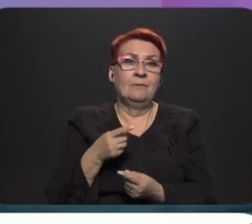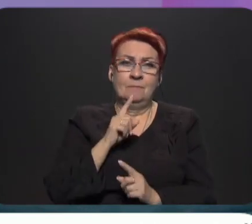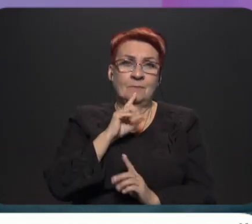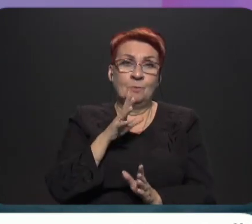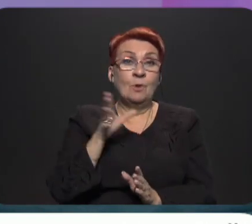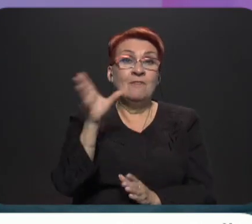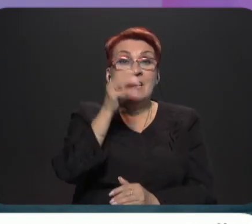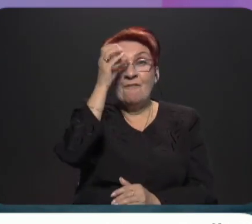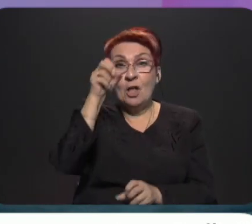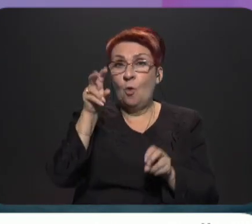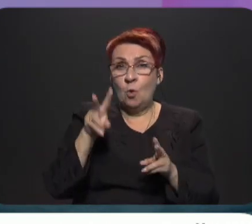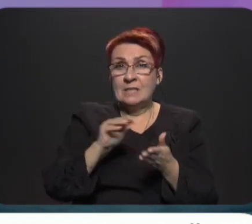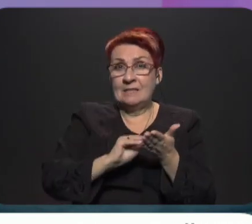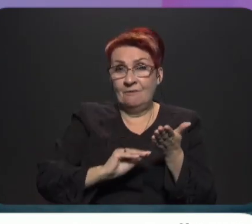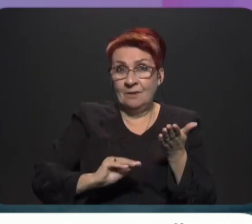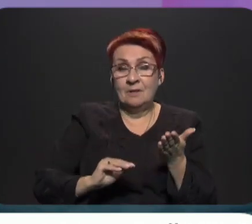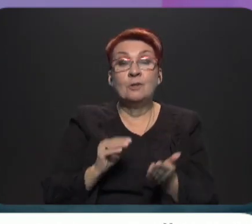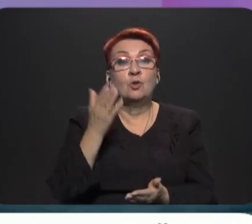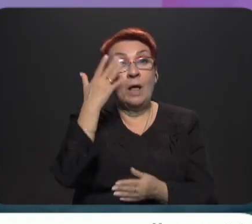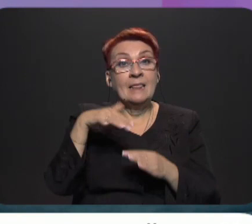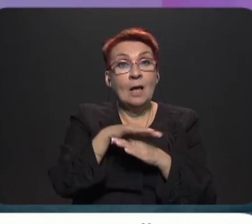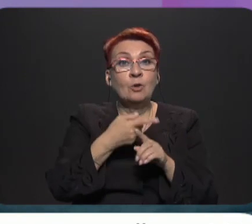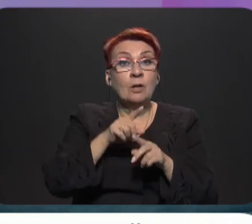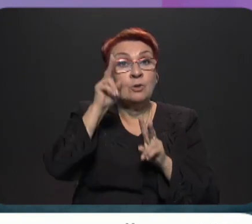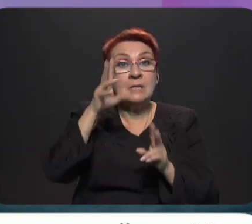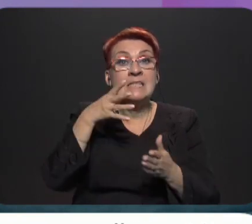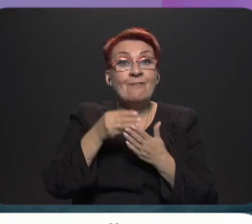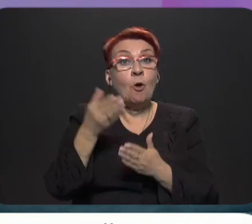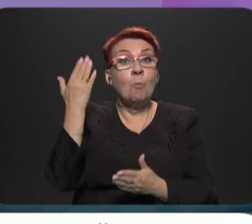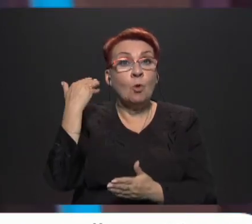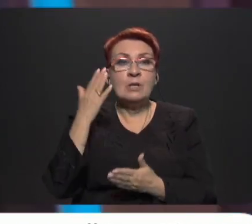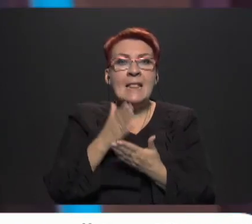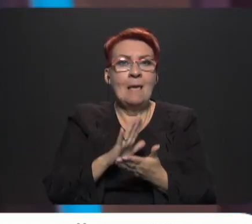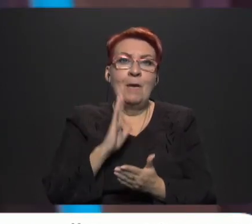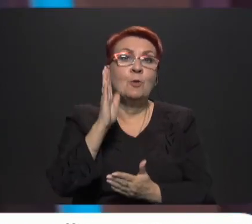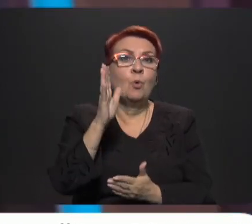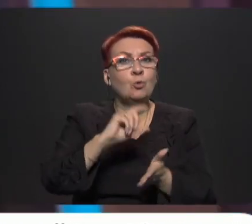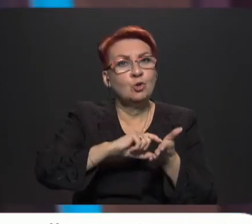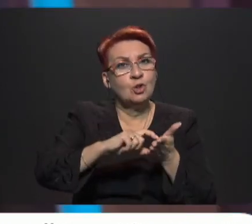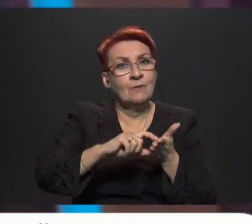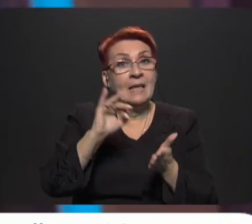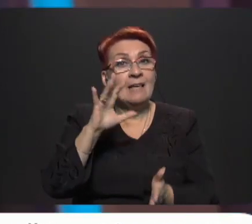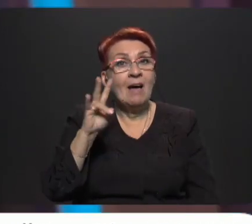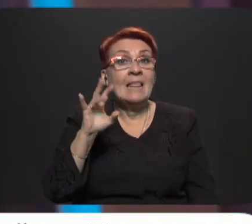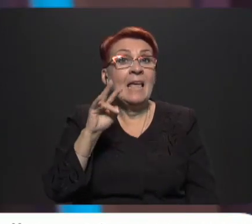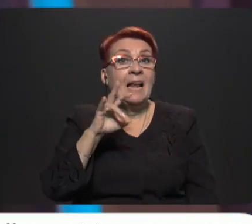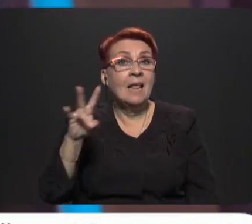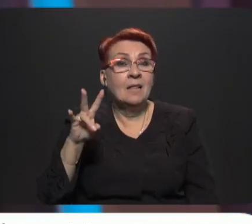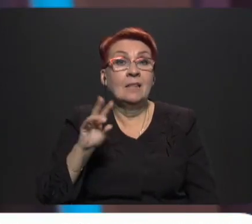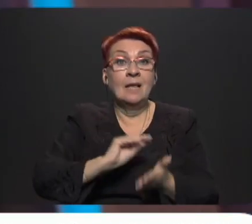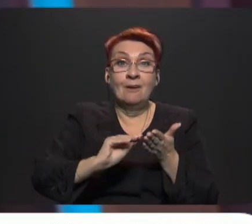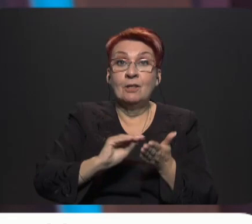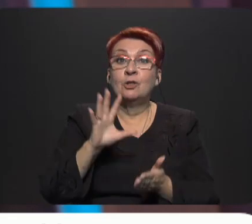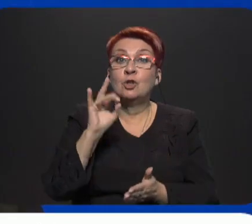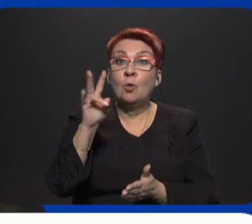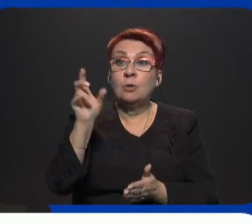голос говорят о том, что народ, который не знает своего прошлого, не имеет будущего. Да. Иван Ильин говорит, например, о том,